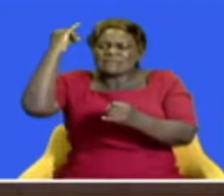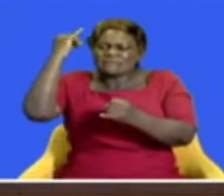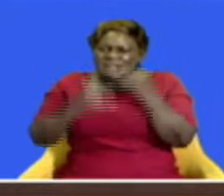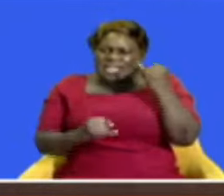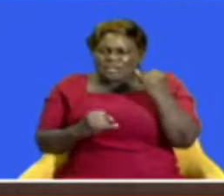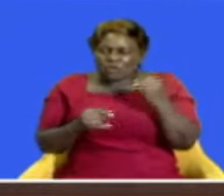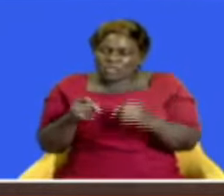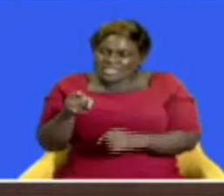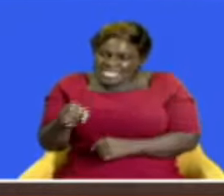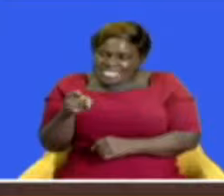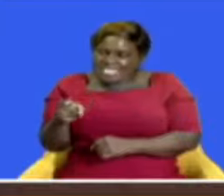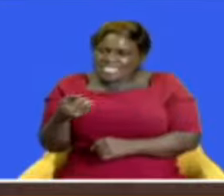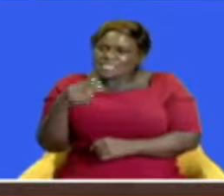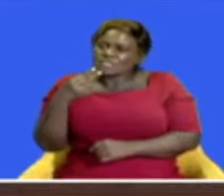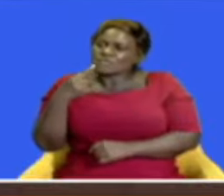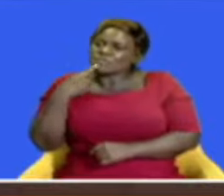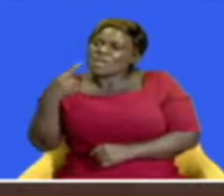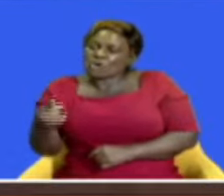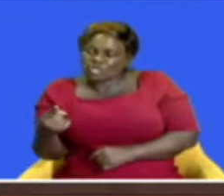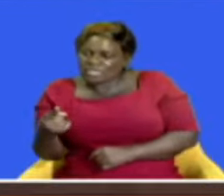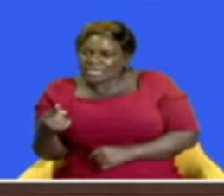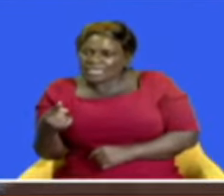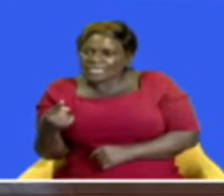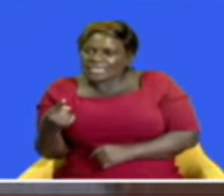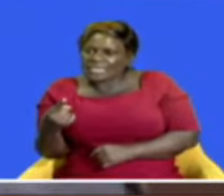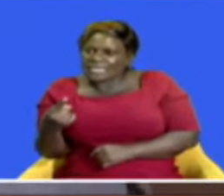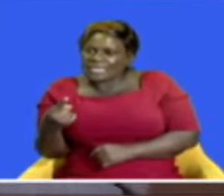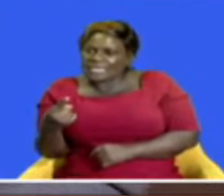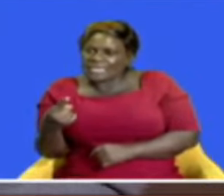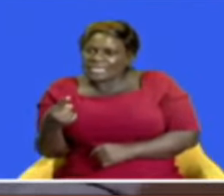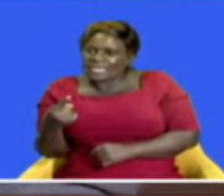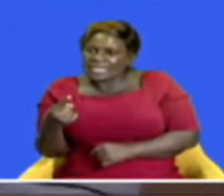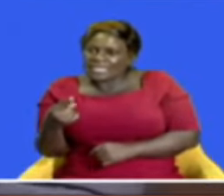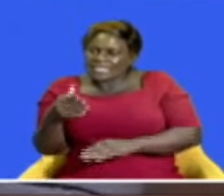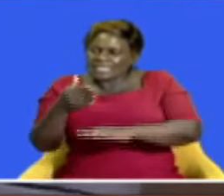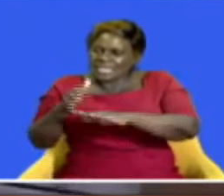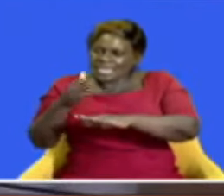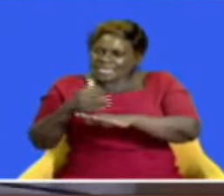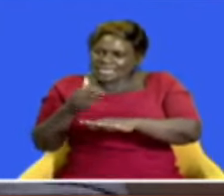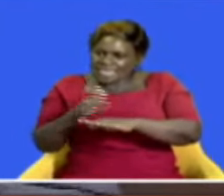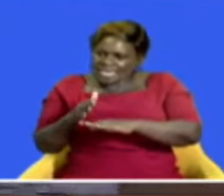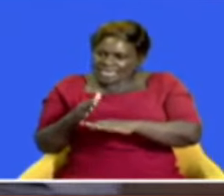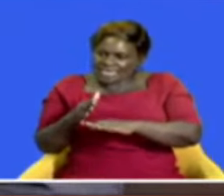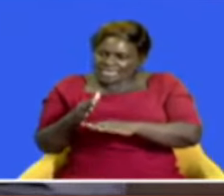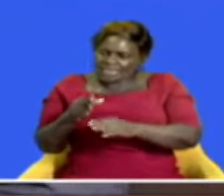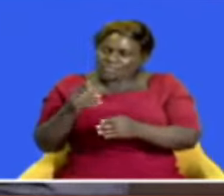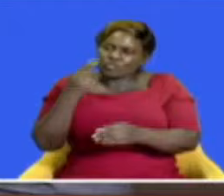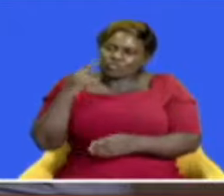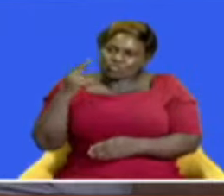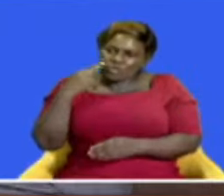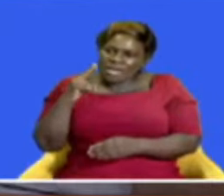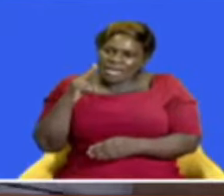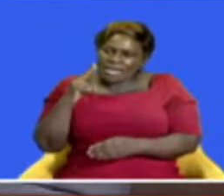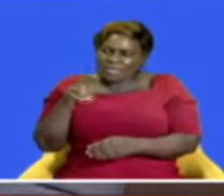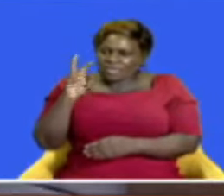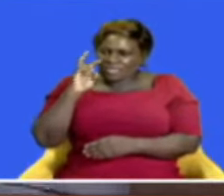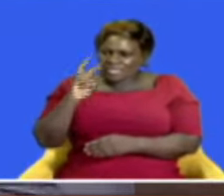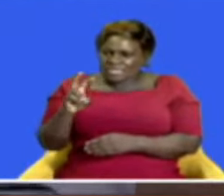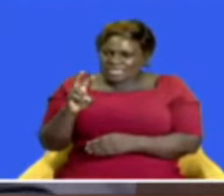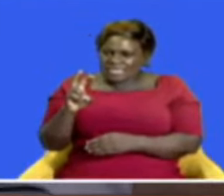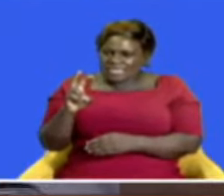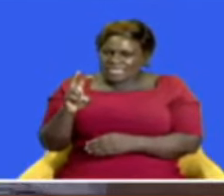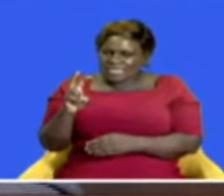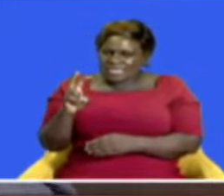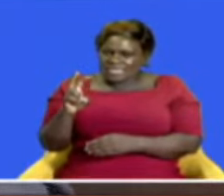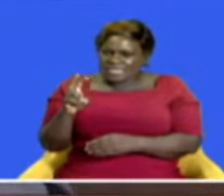hiyo pesa shilingi 100, ukiitembeza umeituma, imepokelewa, imenunua sukari, ukiangalia kiwango ambacho